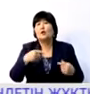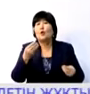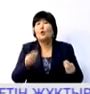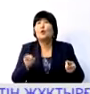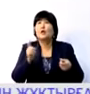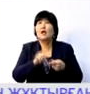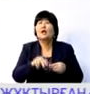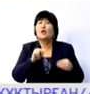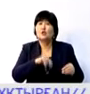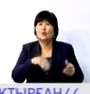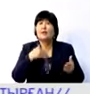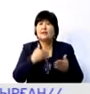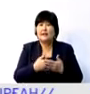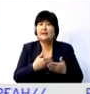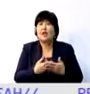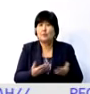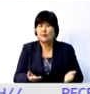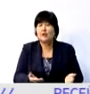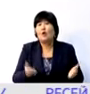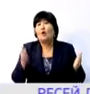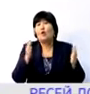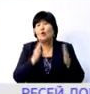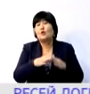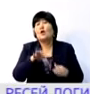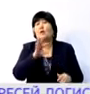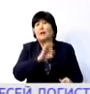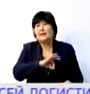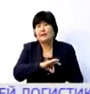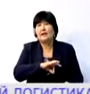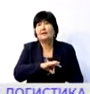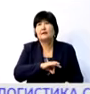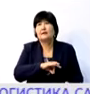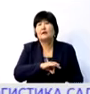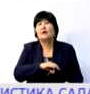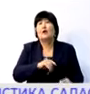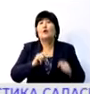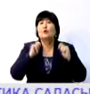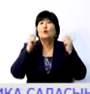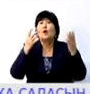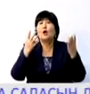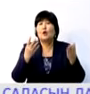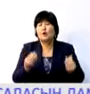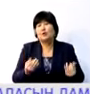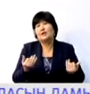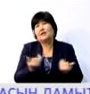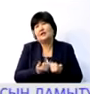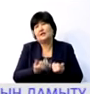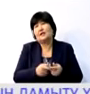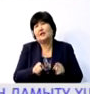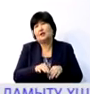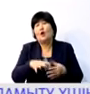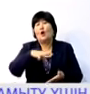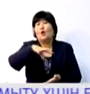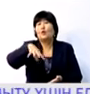арқылы да жұмыс жасаймыз. Үйде пайдаланатын жаңағы туған күн кешінде ұйымдастырамыз, мысалға